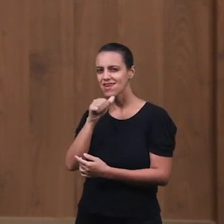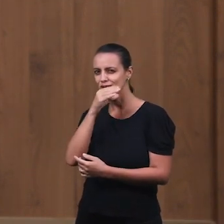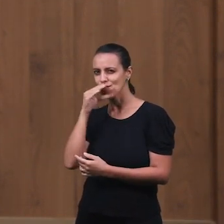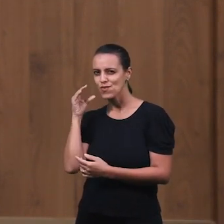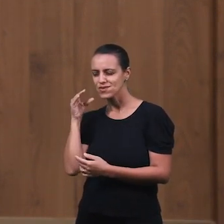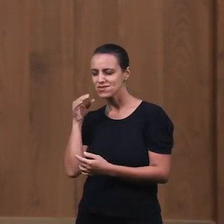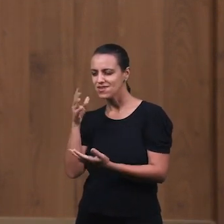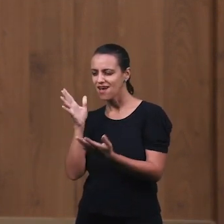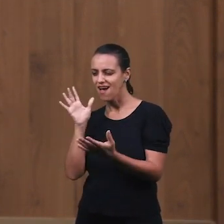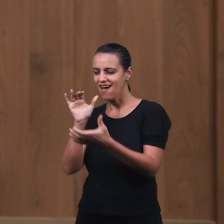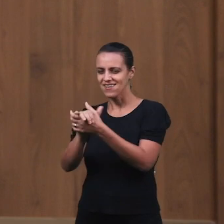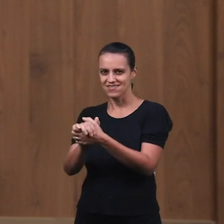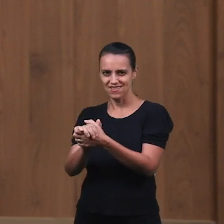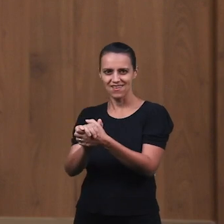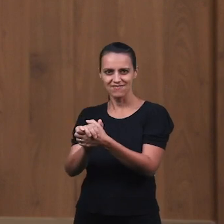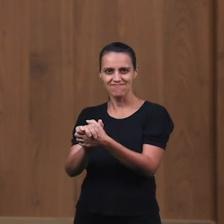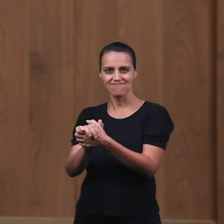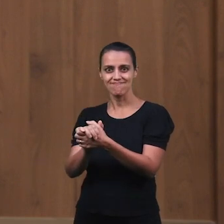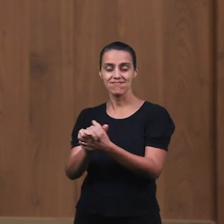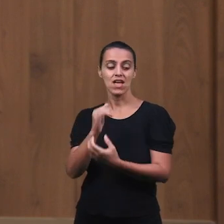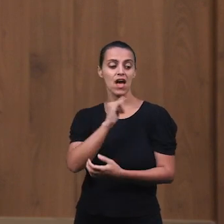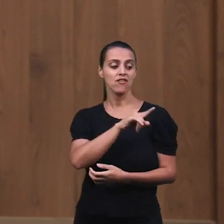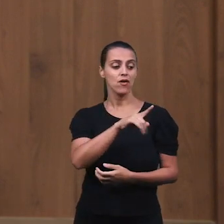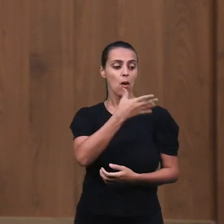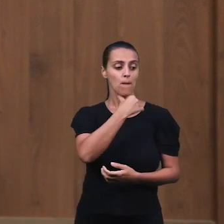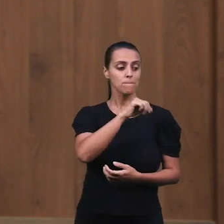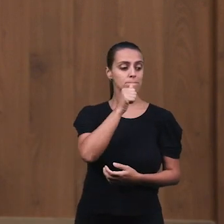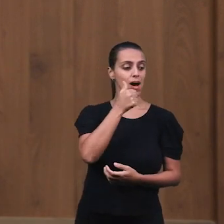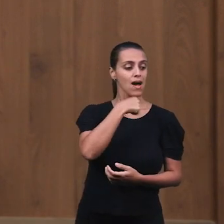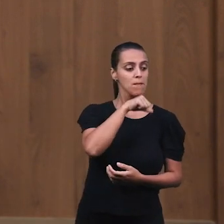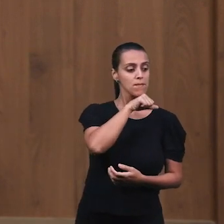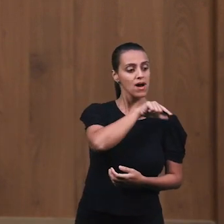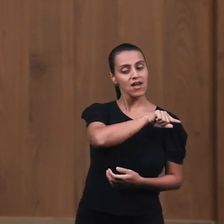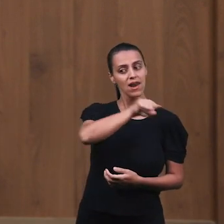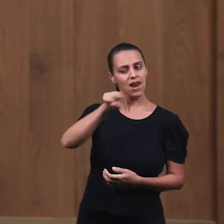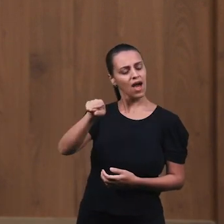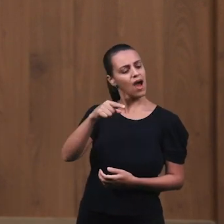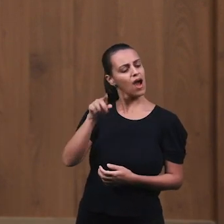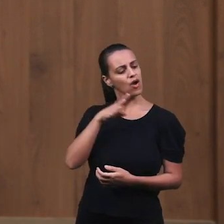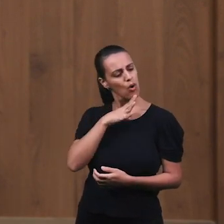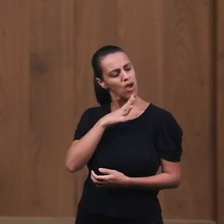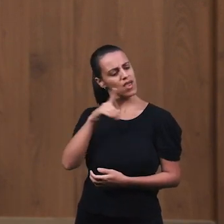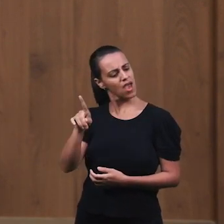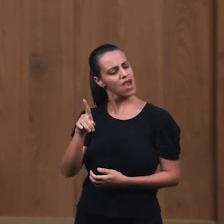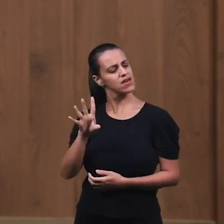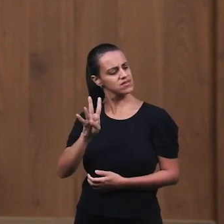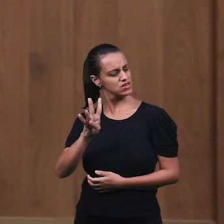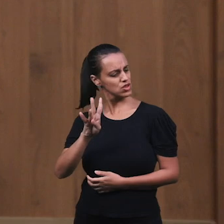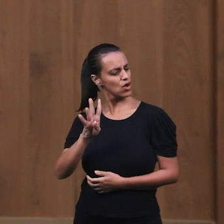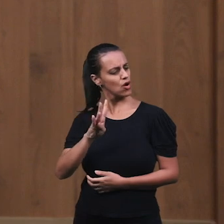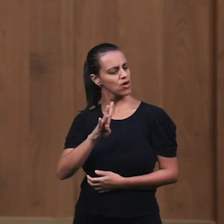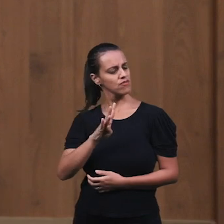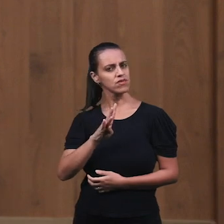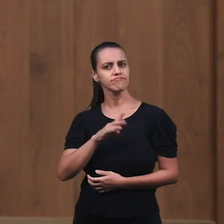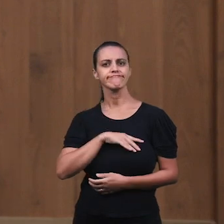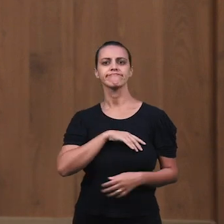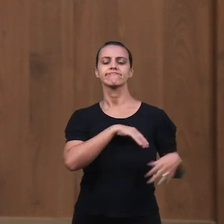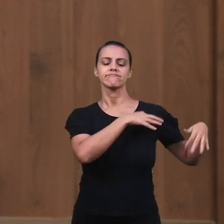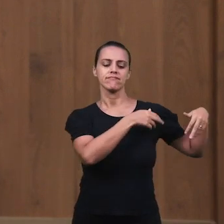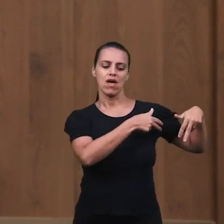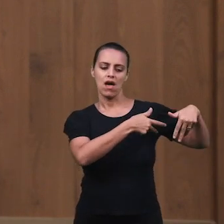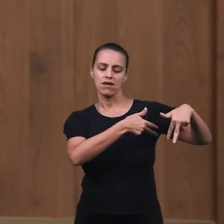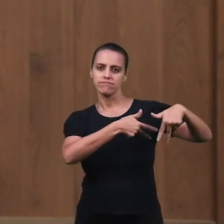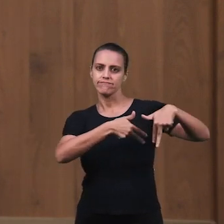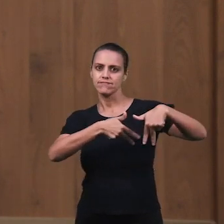raconté à ses parents pour aller dans la ville de Philistin connaître sa fiancée. Quand ils étaient en train d'aller, dans